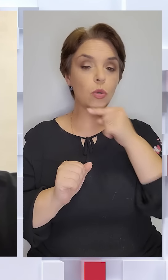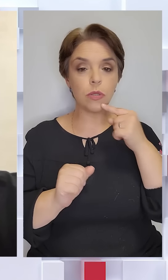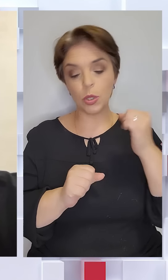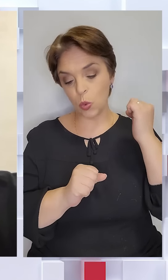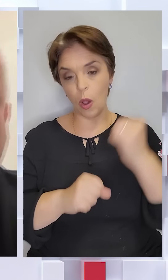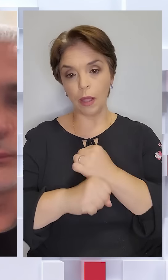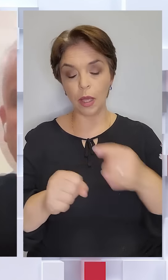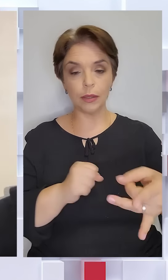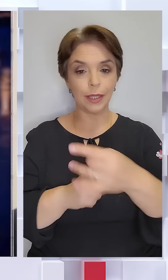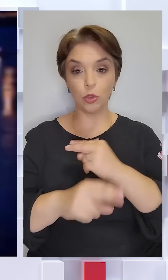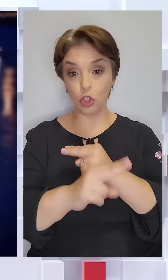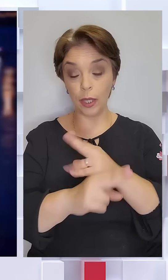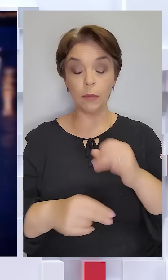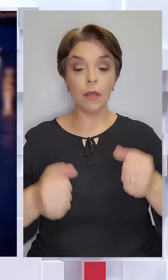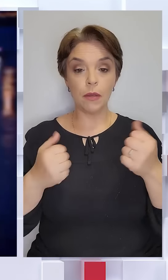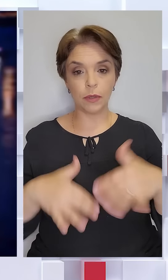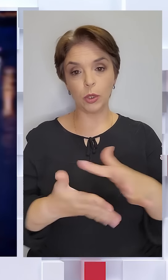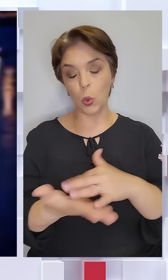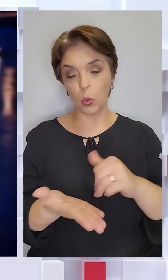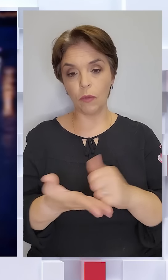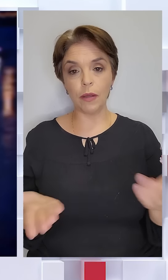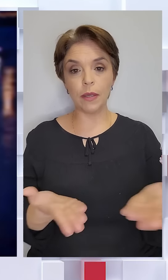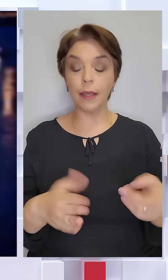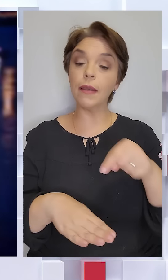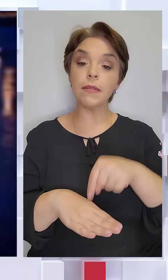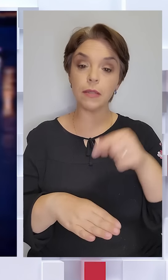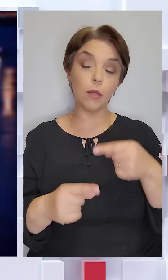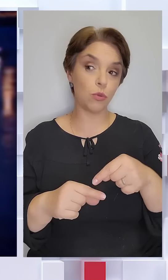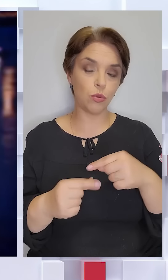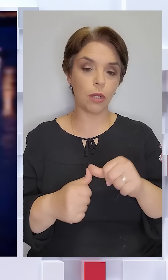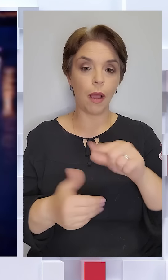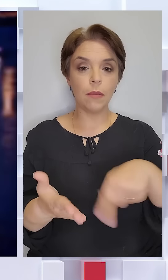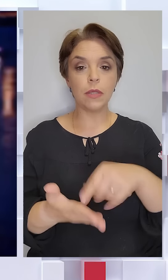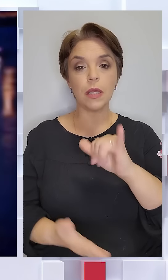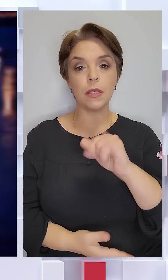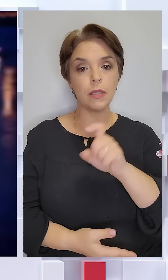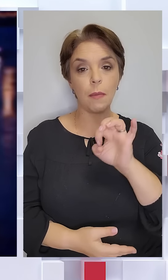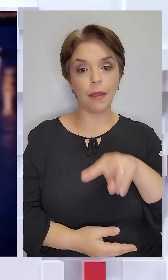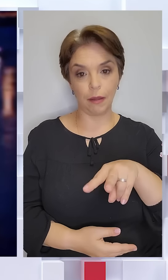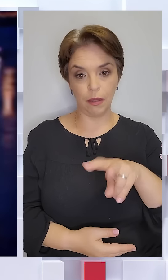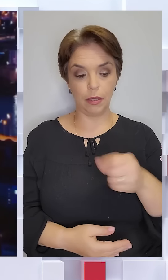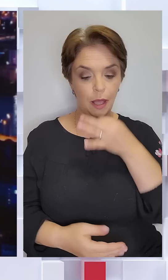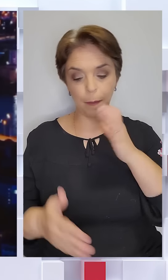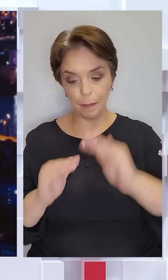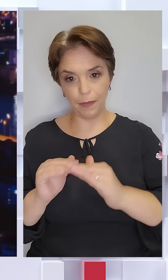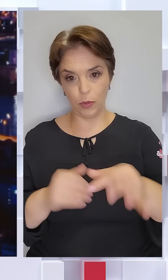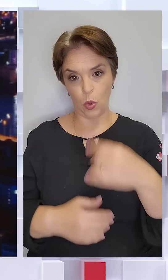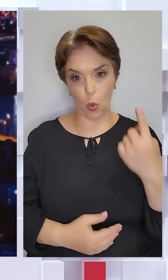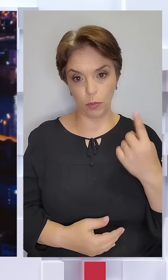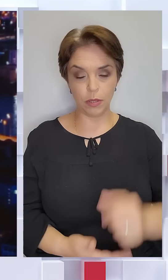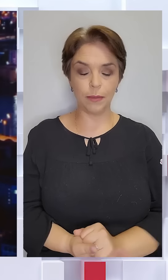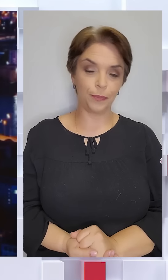російську атаку на регіон шахедами і втрати та руйнування, яких зазнав, зокрема, Ізмаїл на півдні області.